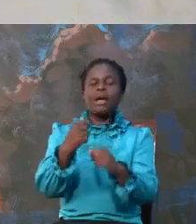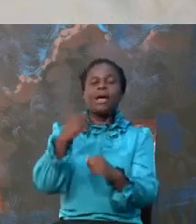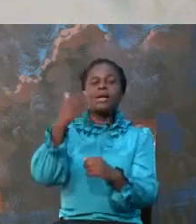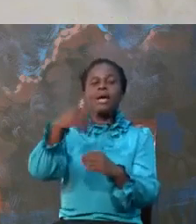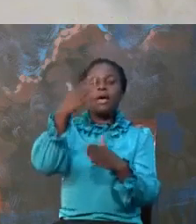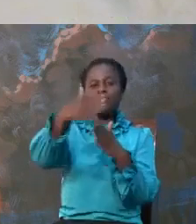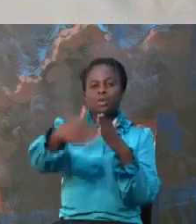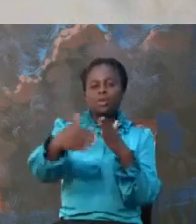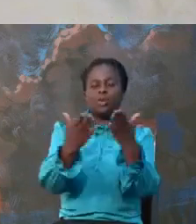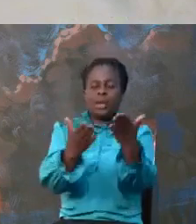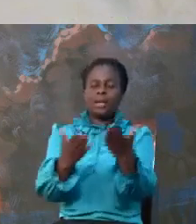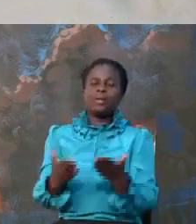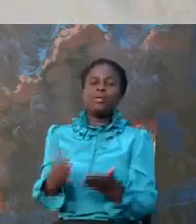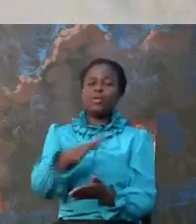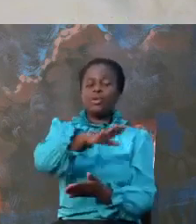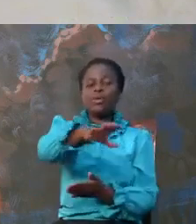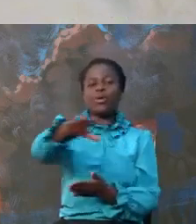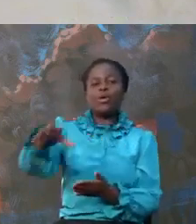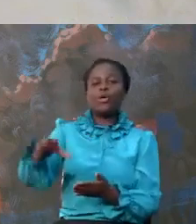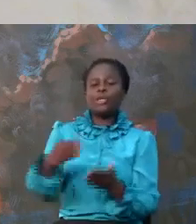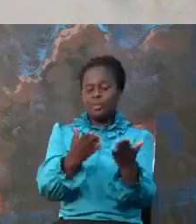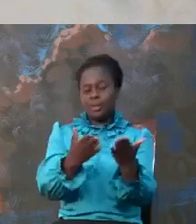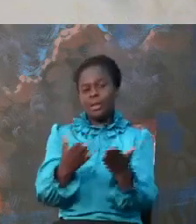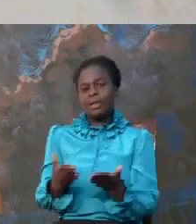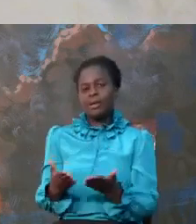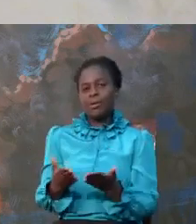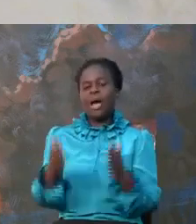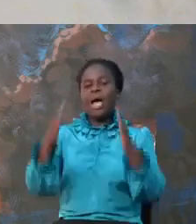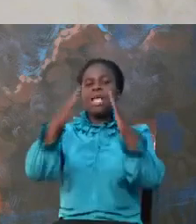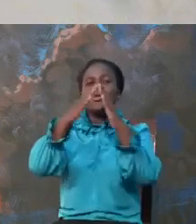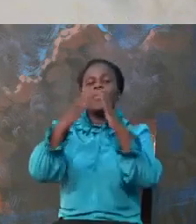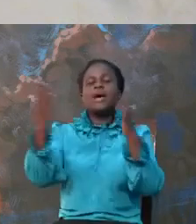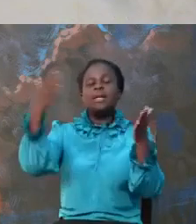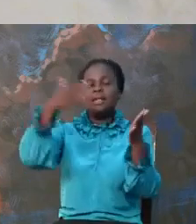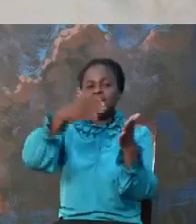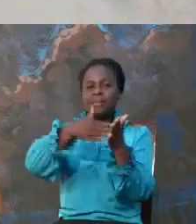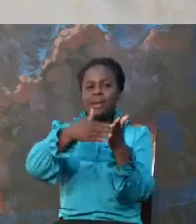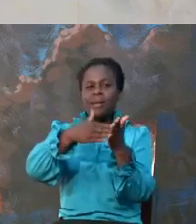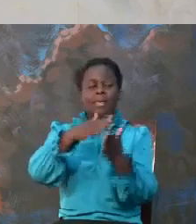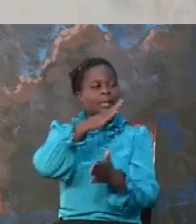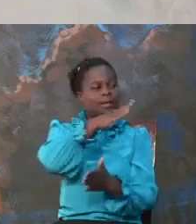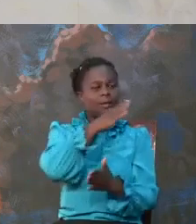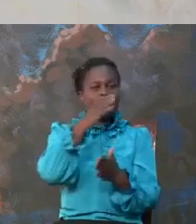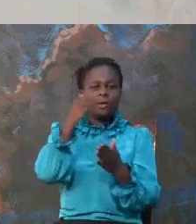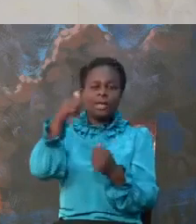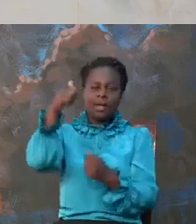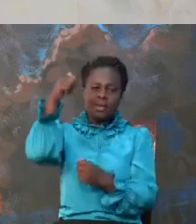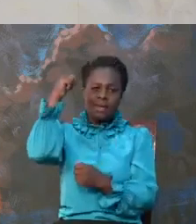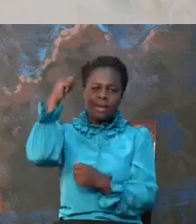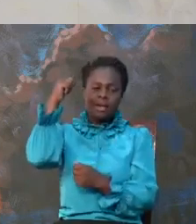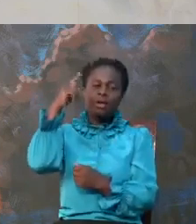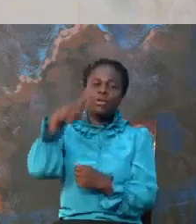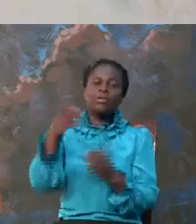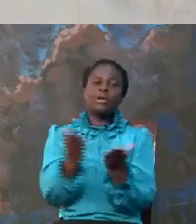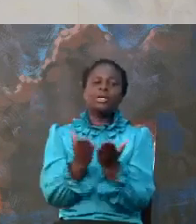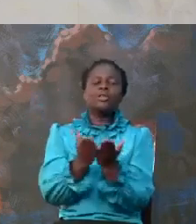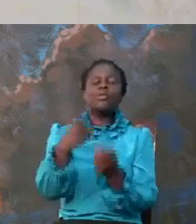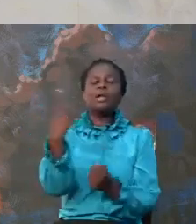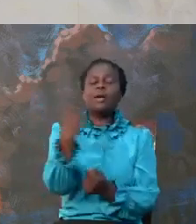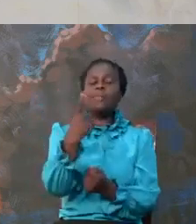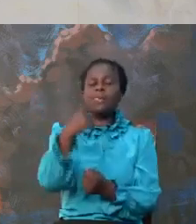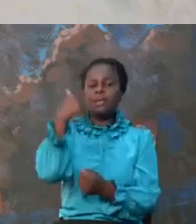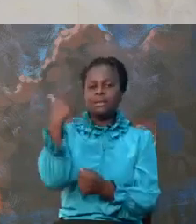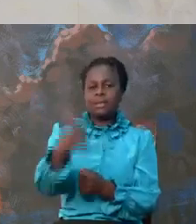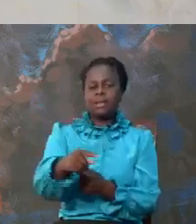mwisho. Karibuni wote, mnaalikwa nyumbani hatimaye. Jioni ya jana tulikuwa na somo la pekee